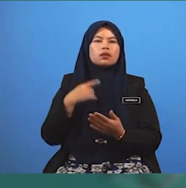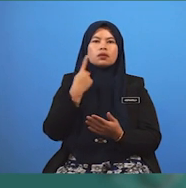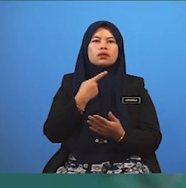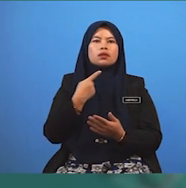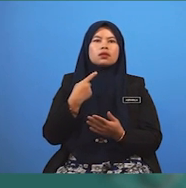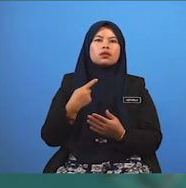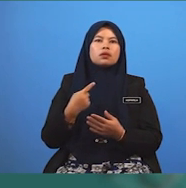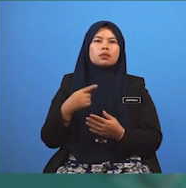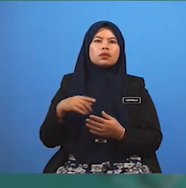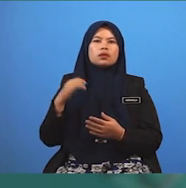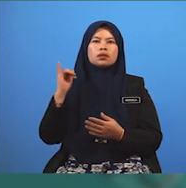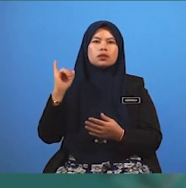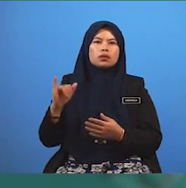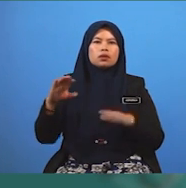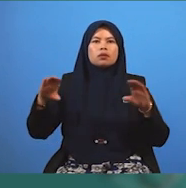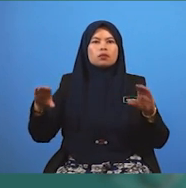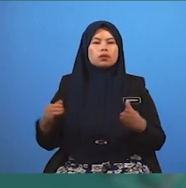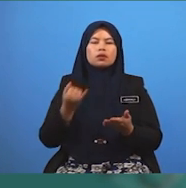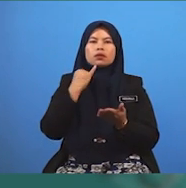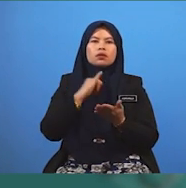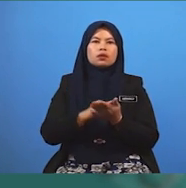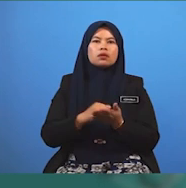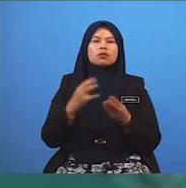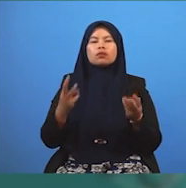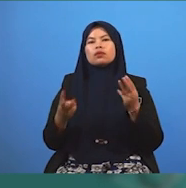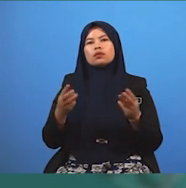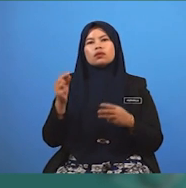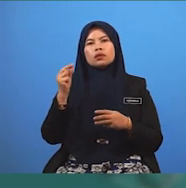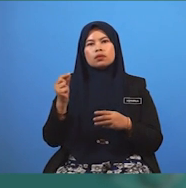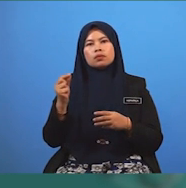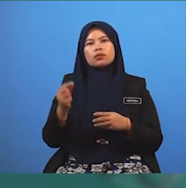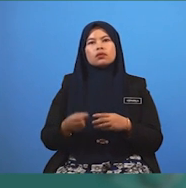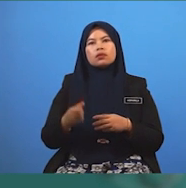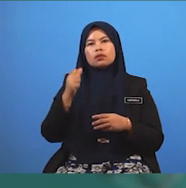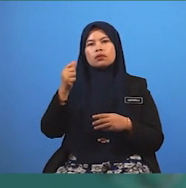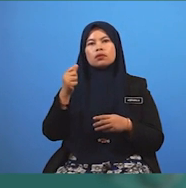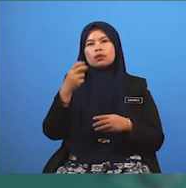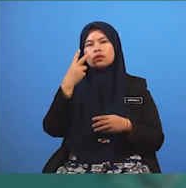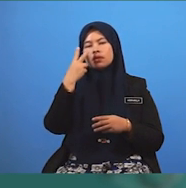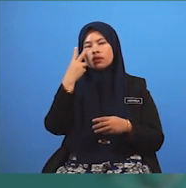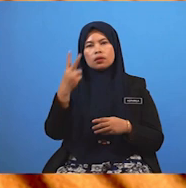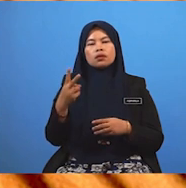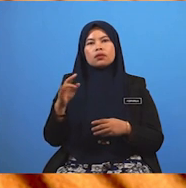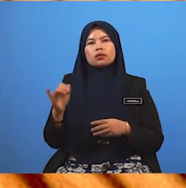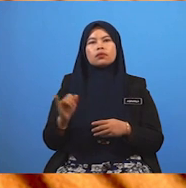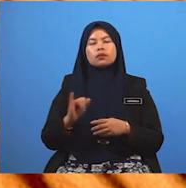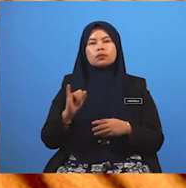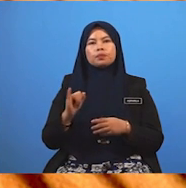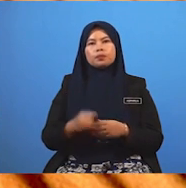kejahatan sebesar zarah pun, dia akan melihat balasannya juga. Yang